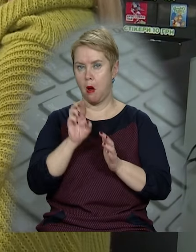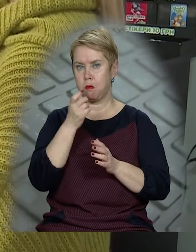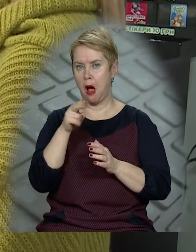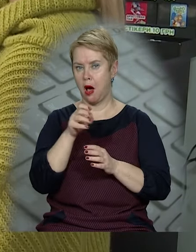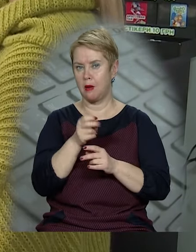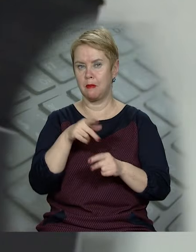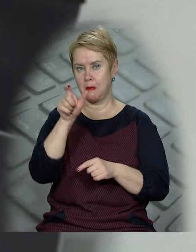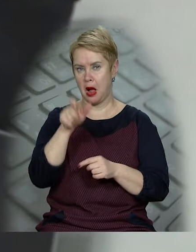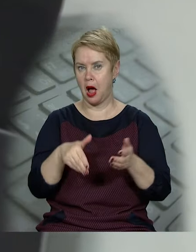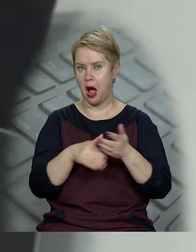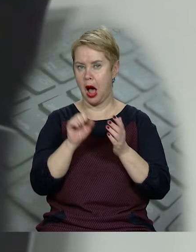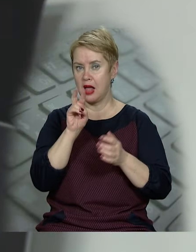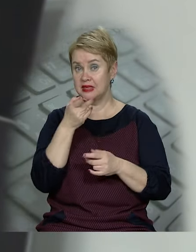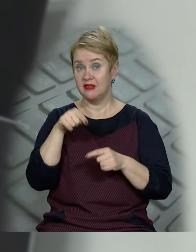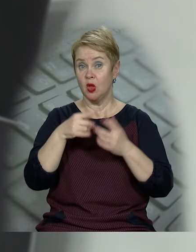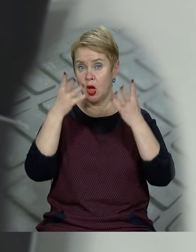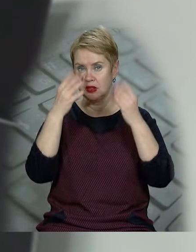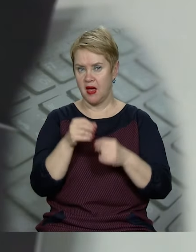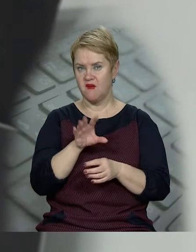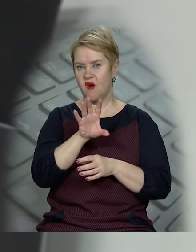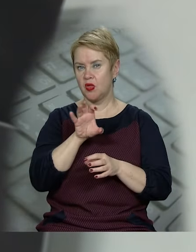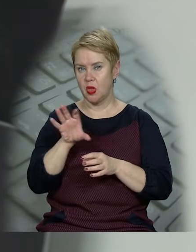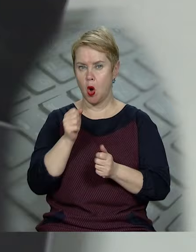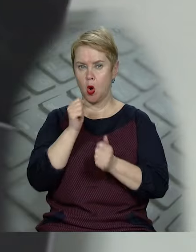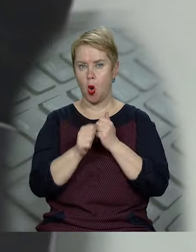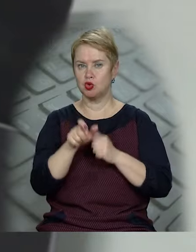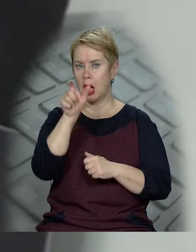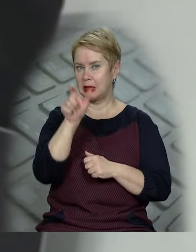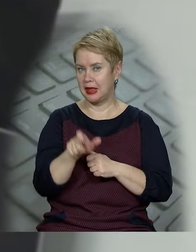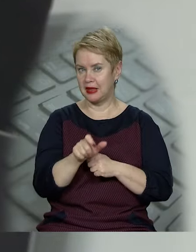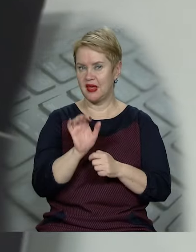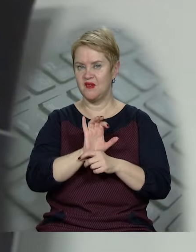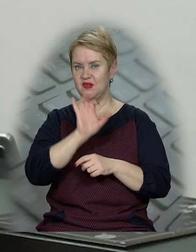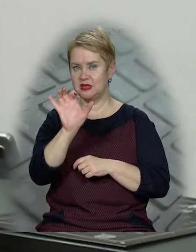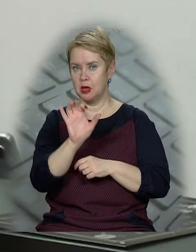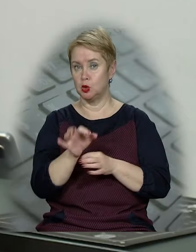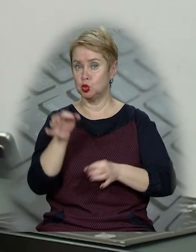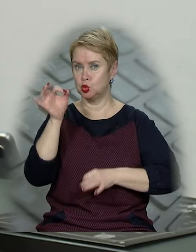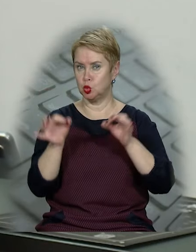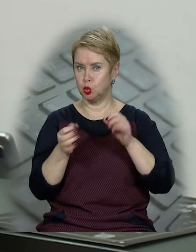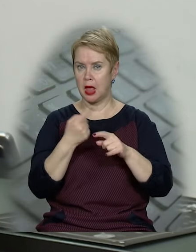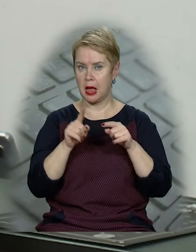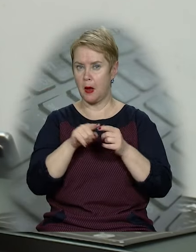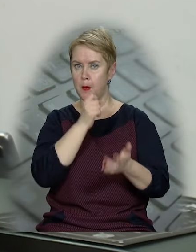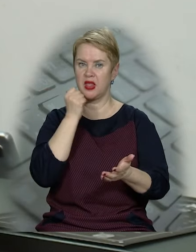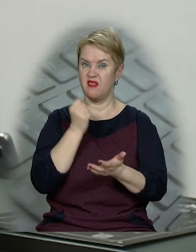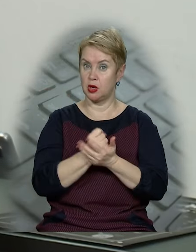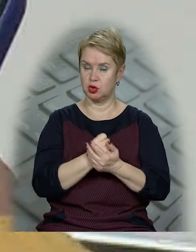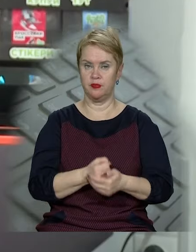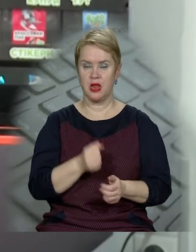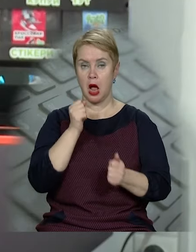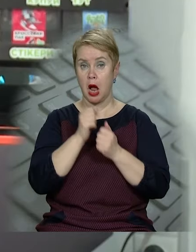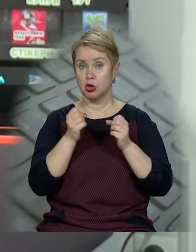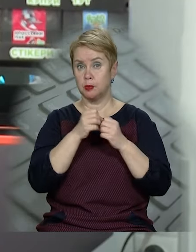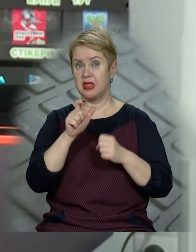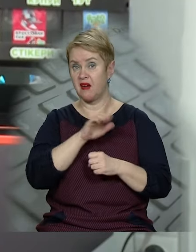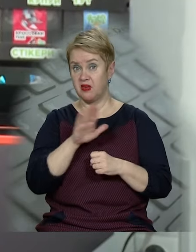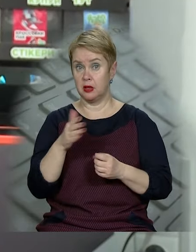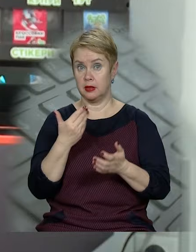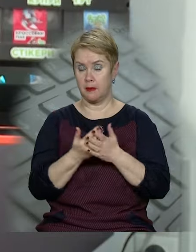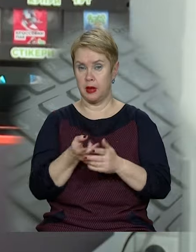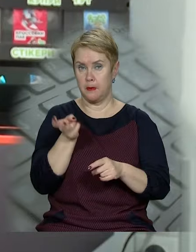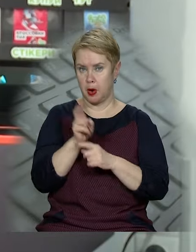допомагала Анастасія. У той день вона фотографувала кожного клієнта та відсилала суддям у якості підтвердження. Кожні 15 хвилин. От